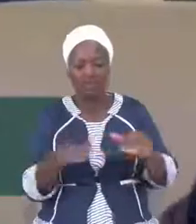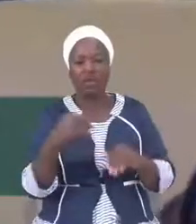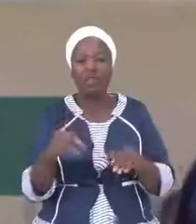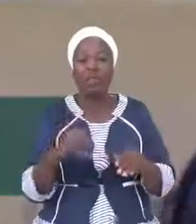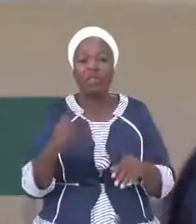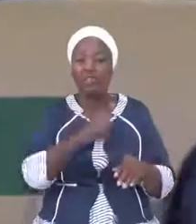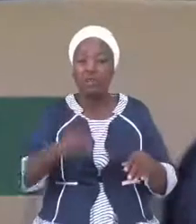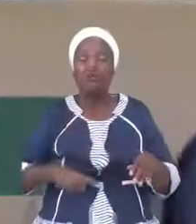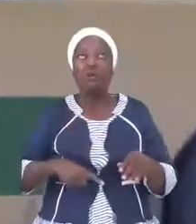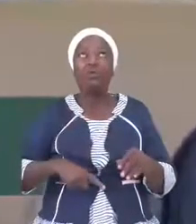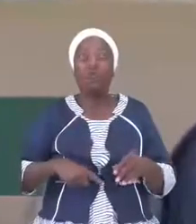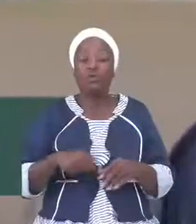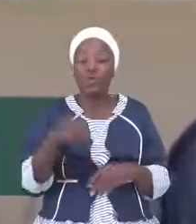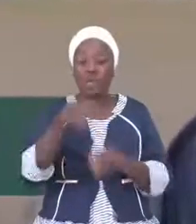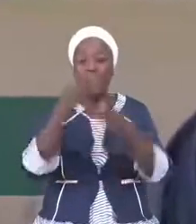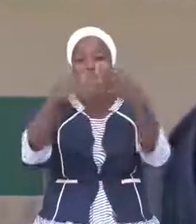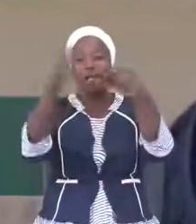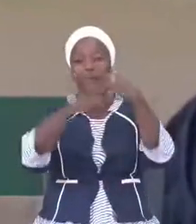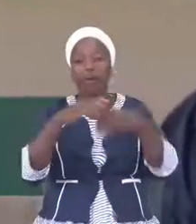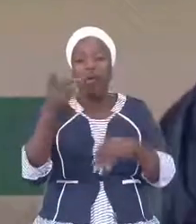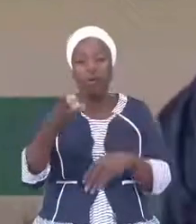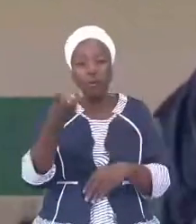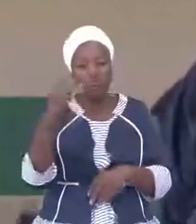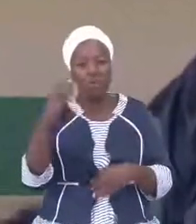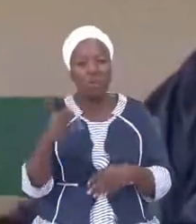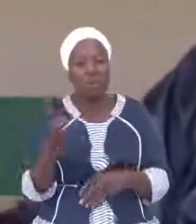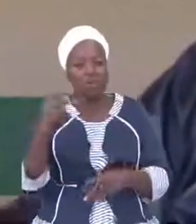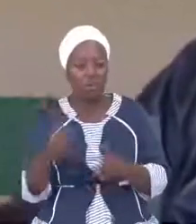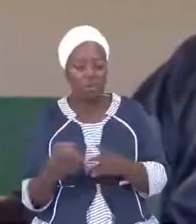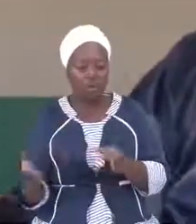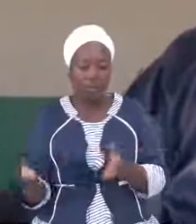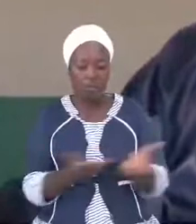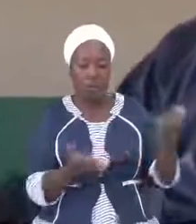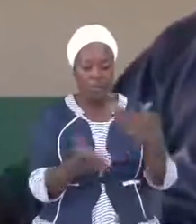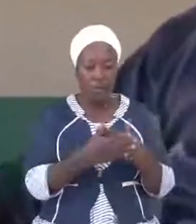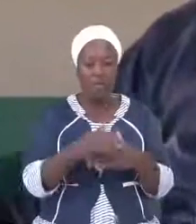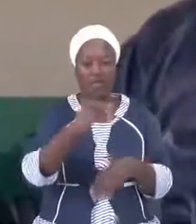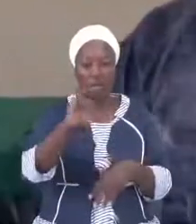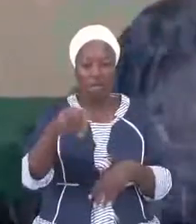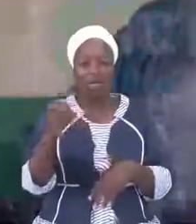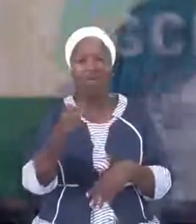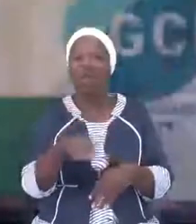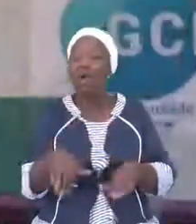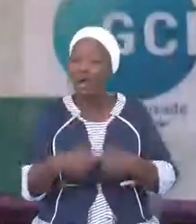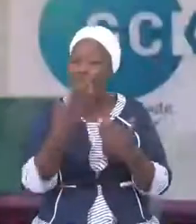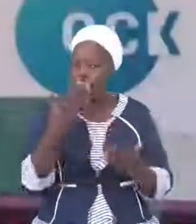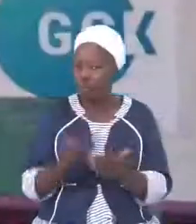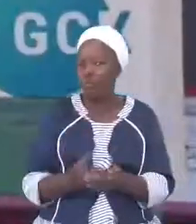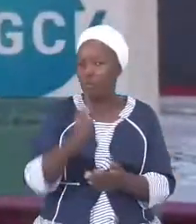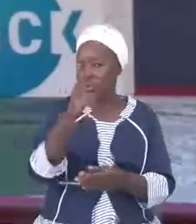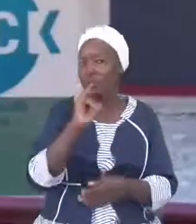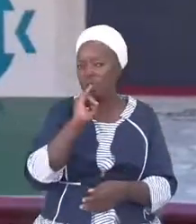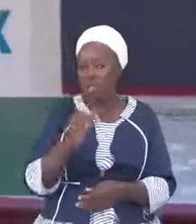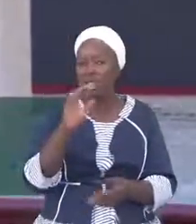la réponse et la réaction du Dieu Tout-Puissant, c'est pour le rétablissement de Jonas. Dieu est